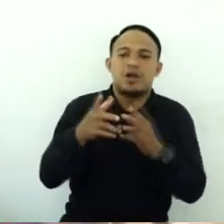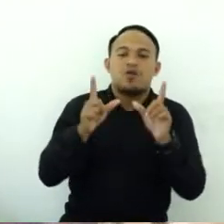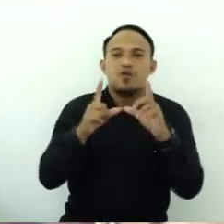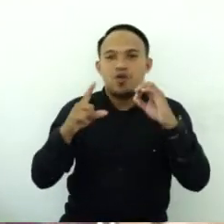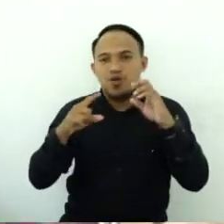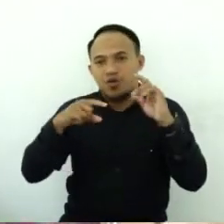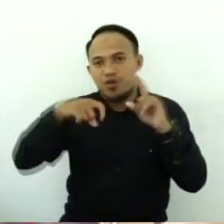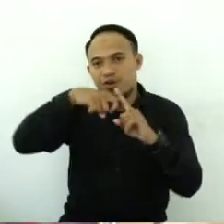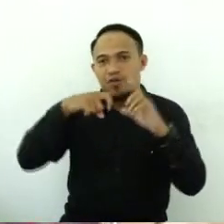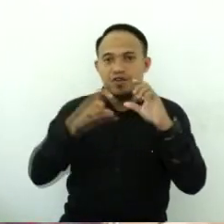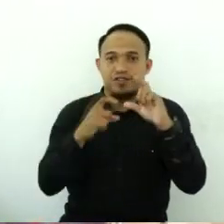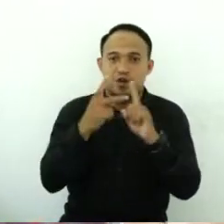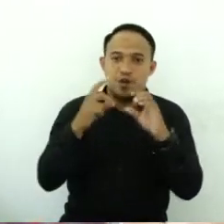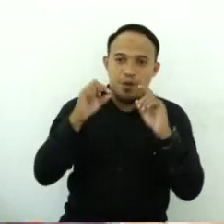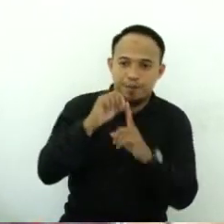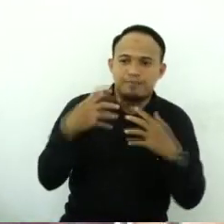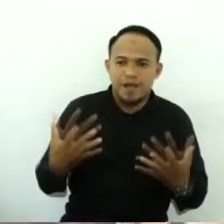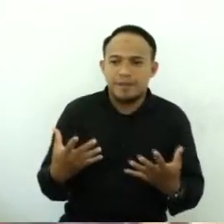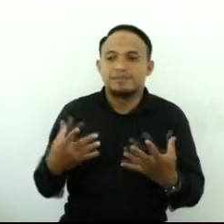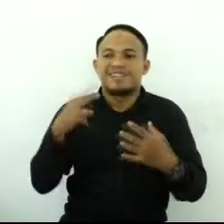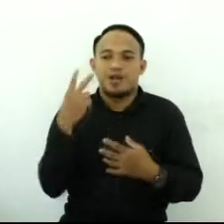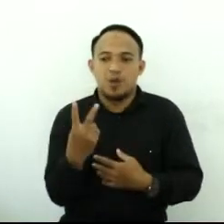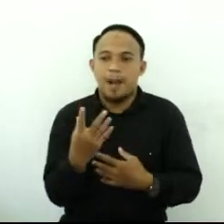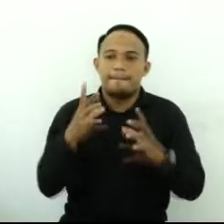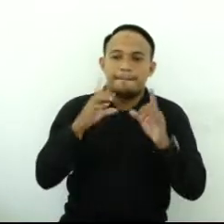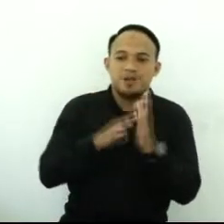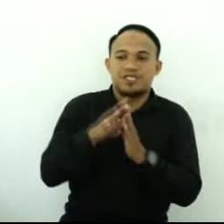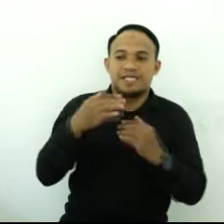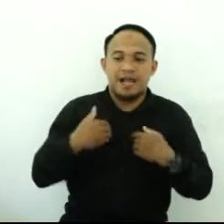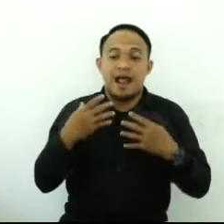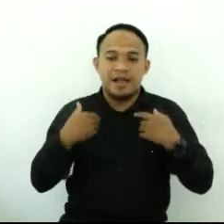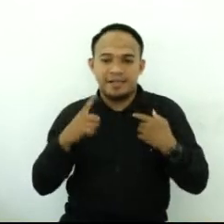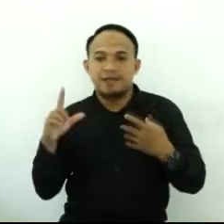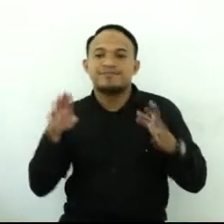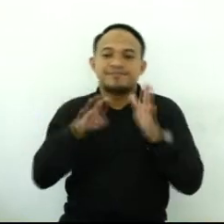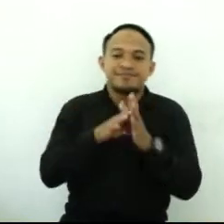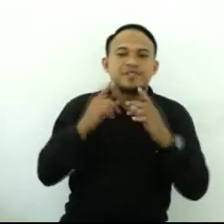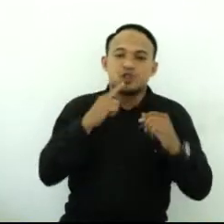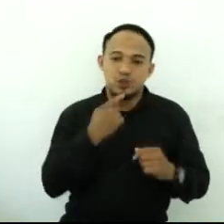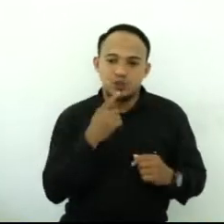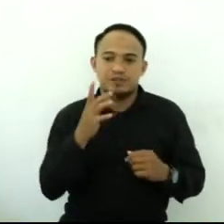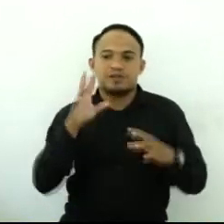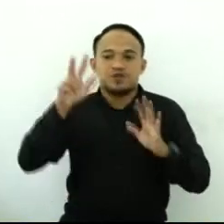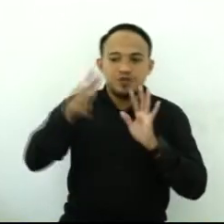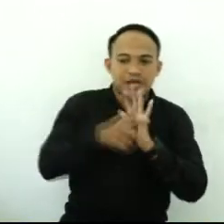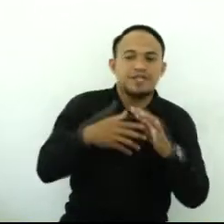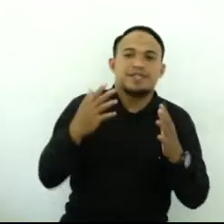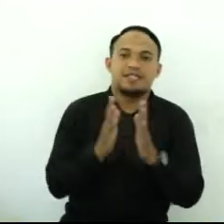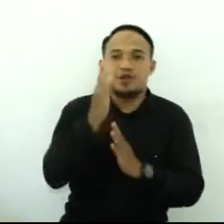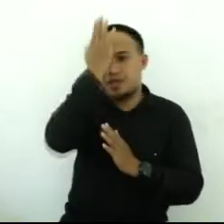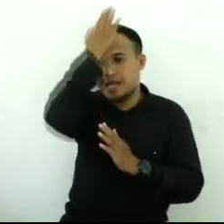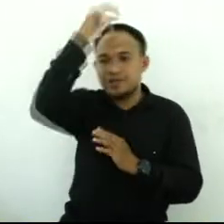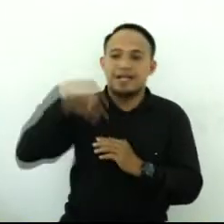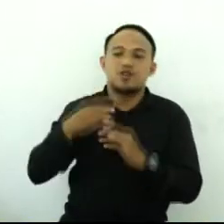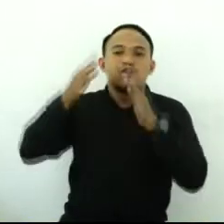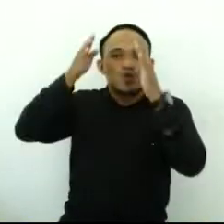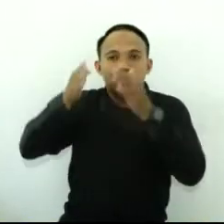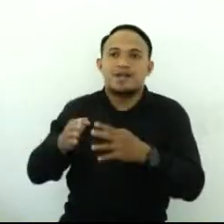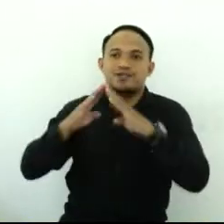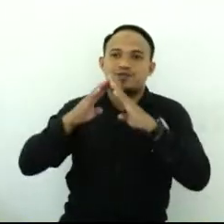workshop yang kedua mendorong saya ini adalah bentuk